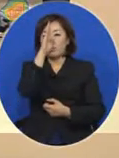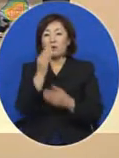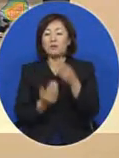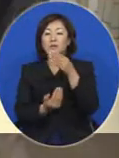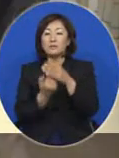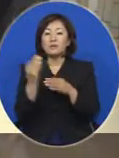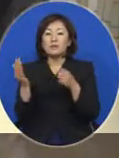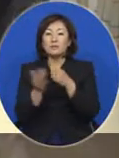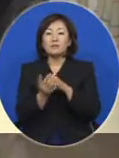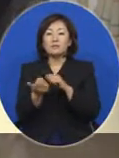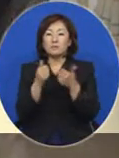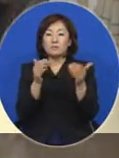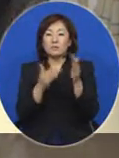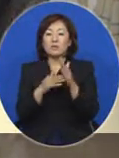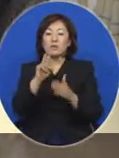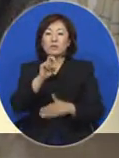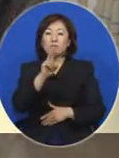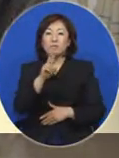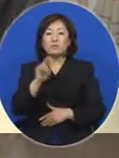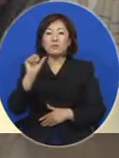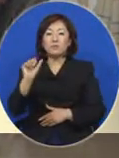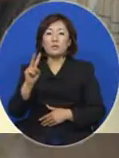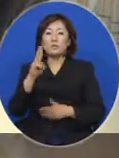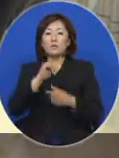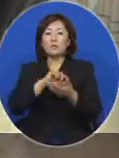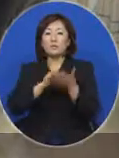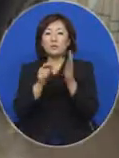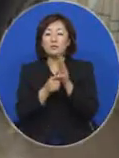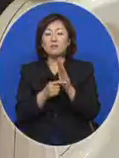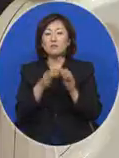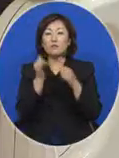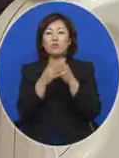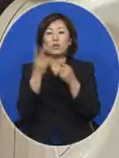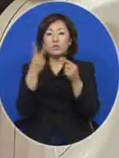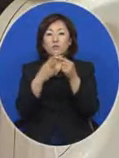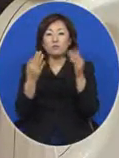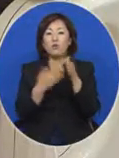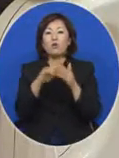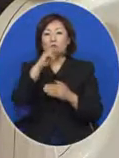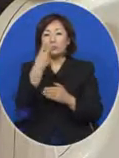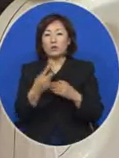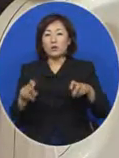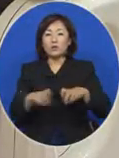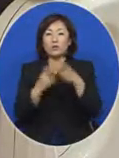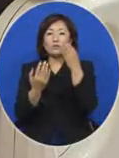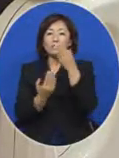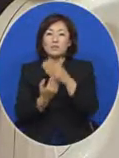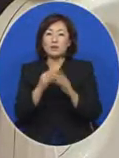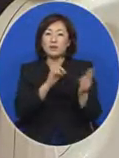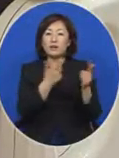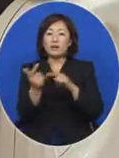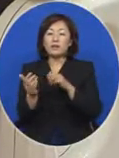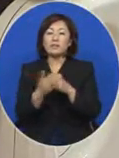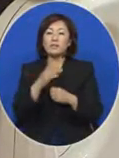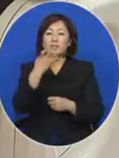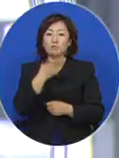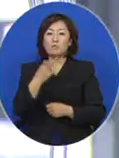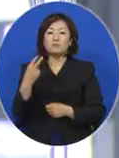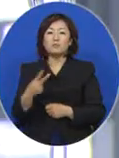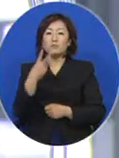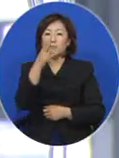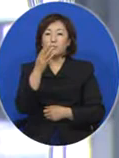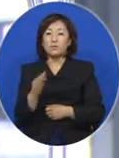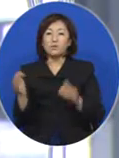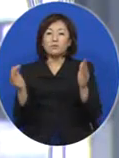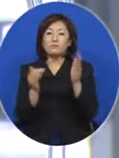질환이 22.5%로 사망 원인 2위로 나타났고 추락과 교통사고 등 각종 사고가 14.2%로 뒤를